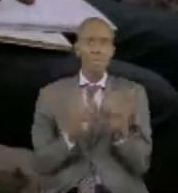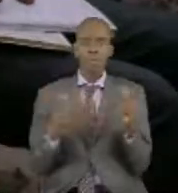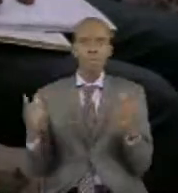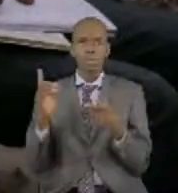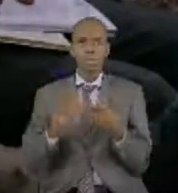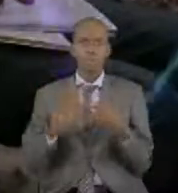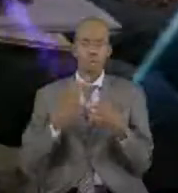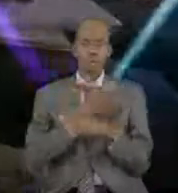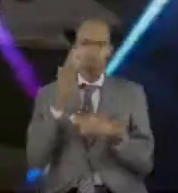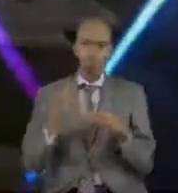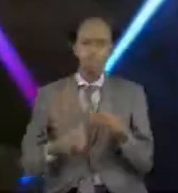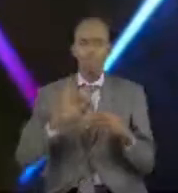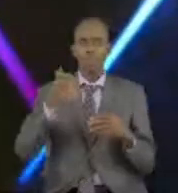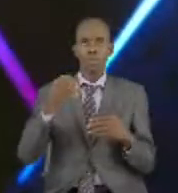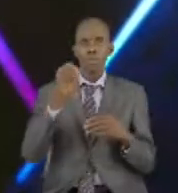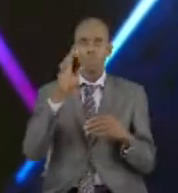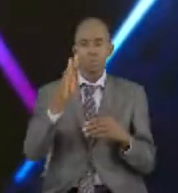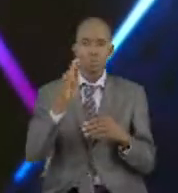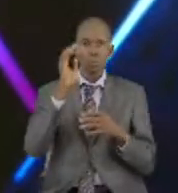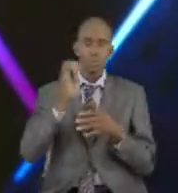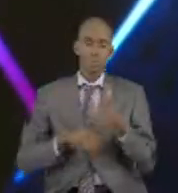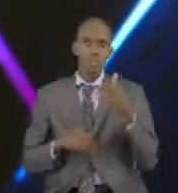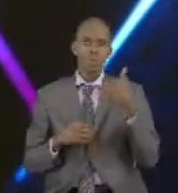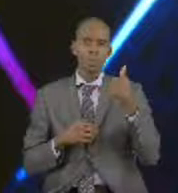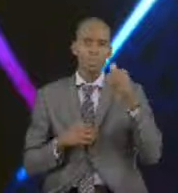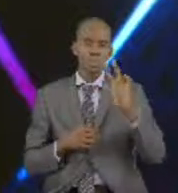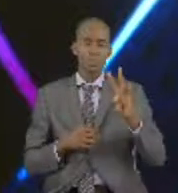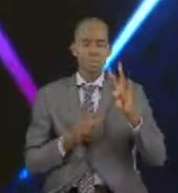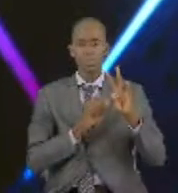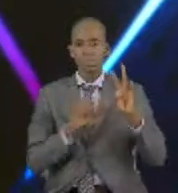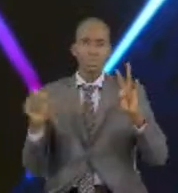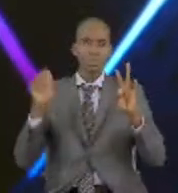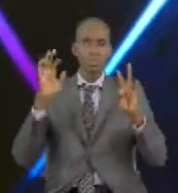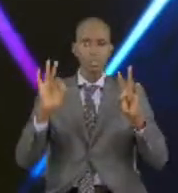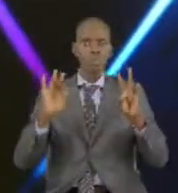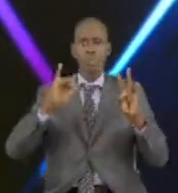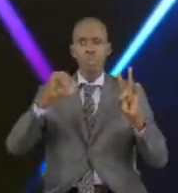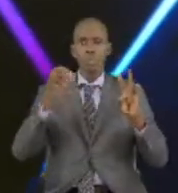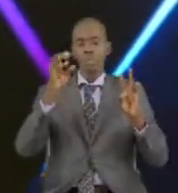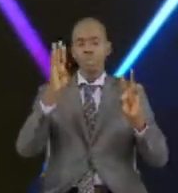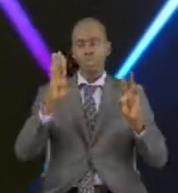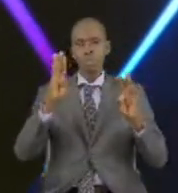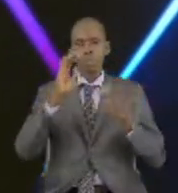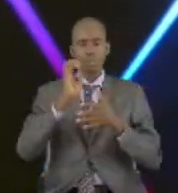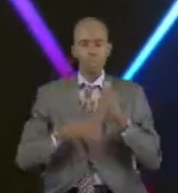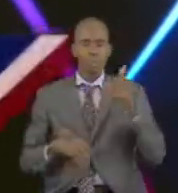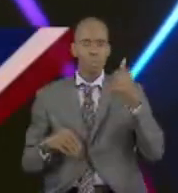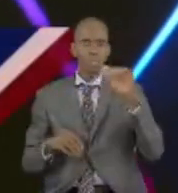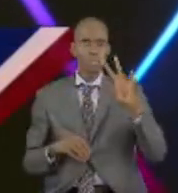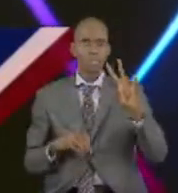tout à la conclusion, Job 17, Job chapitre 17,